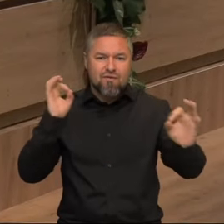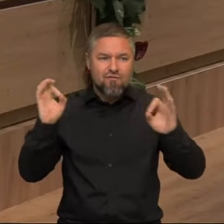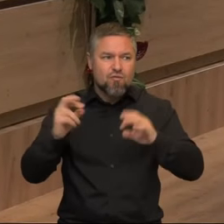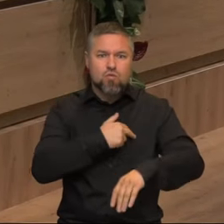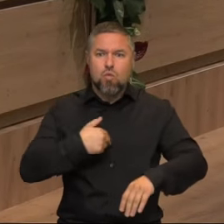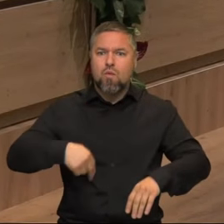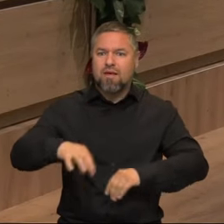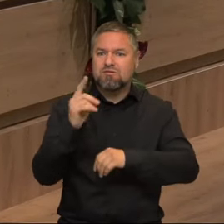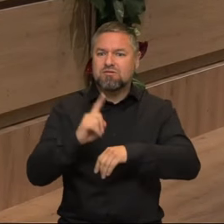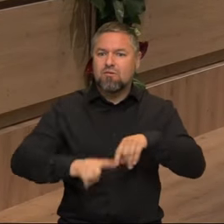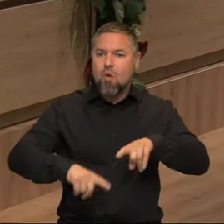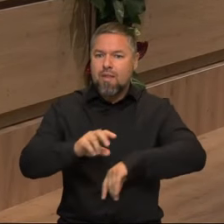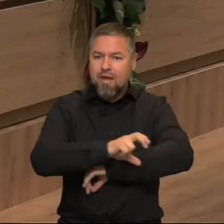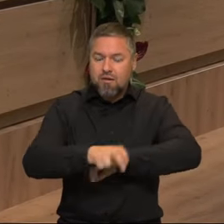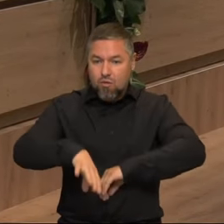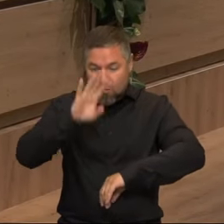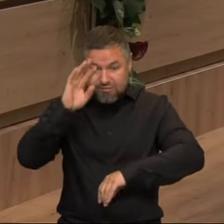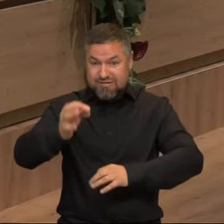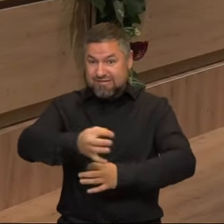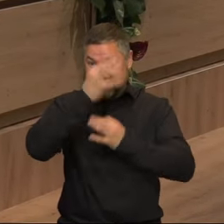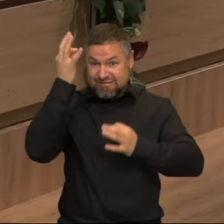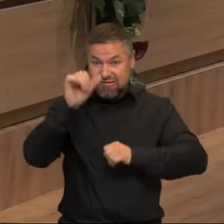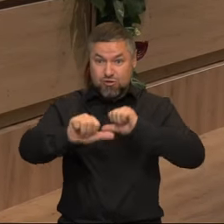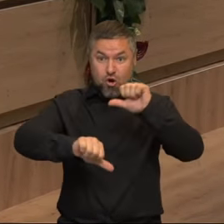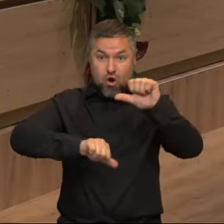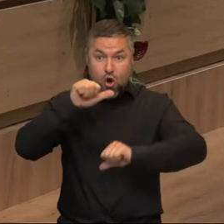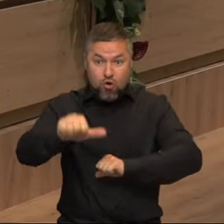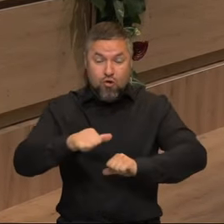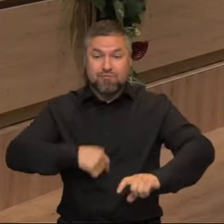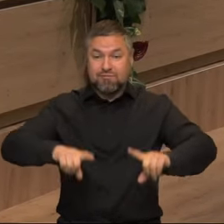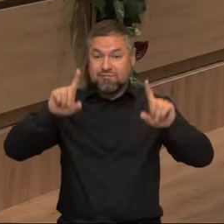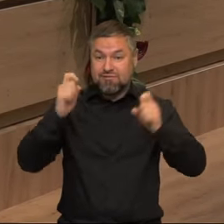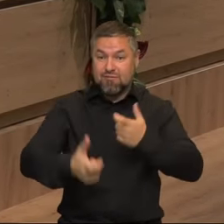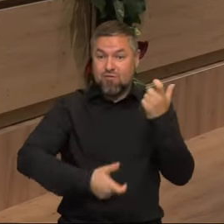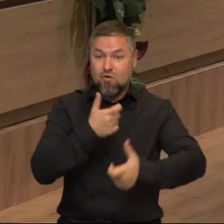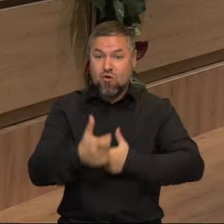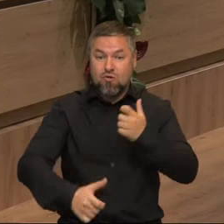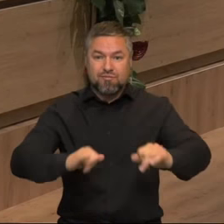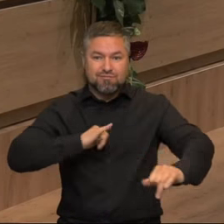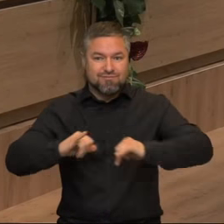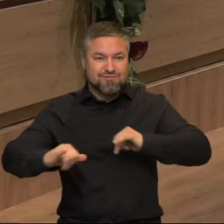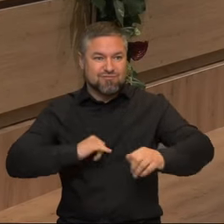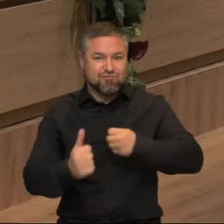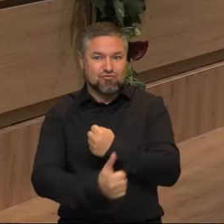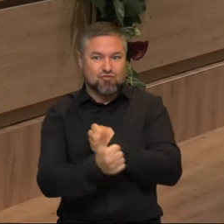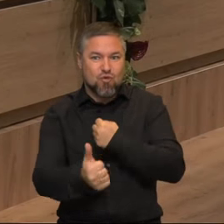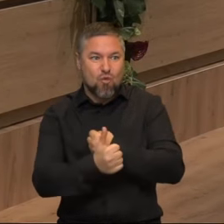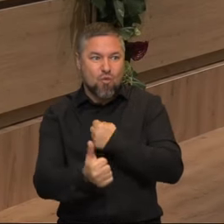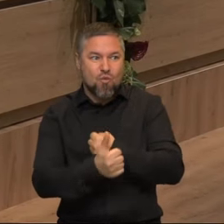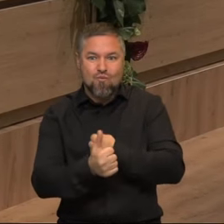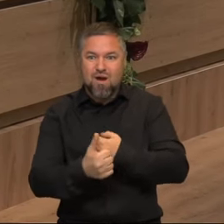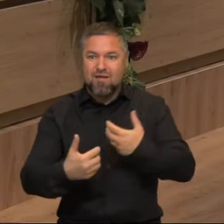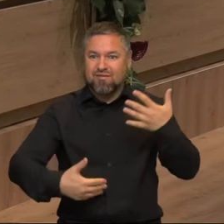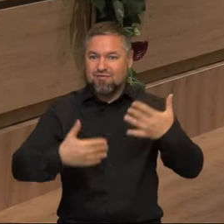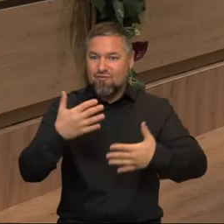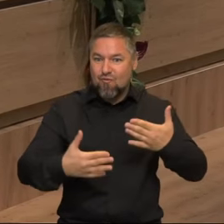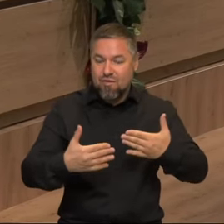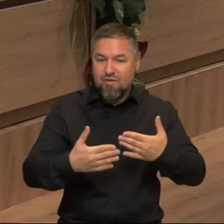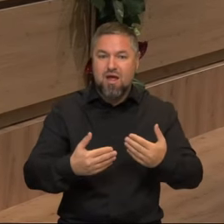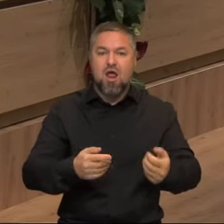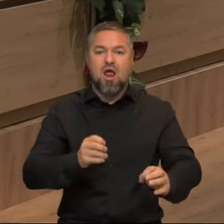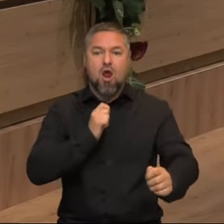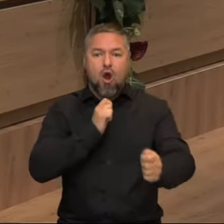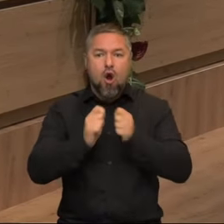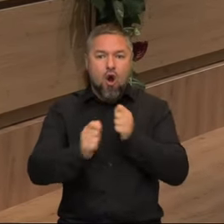uczelni. W styczniu przyszłego roku uruchomimy system elektronicznego zarządzania dokumentami. Korespondencję